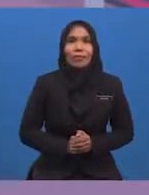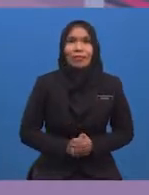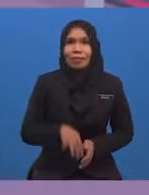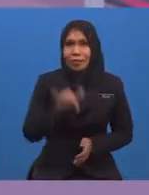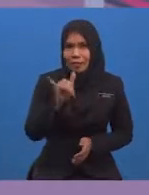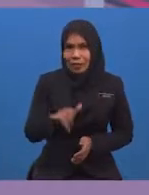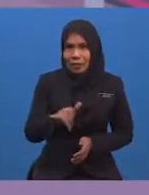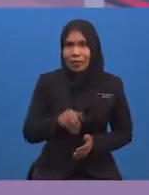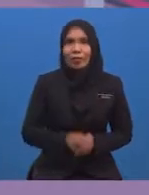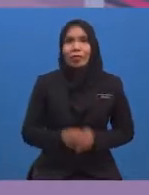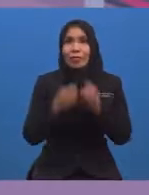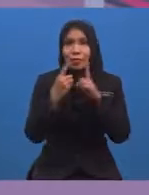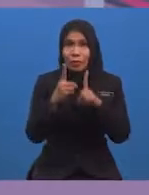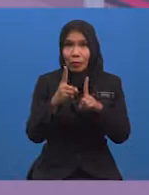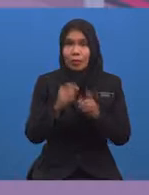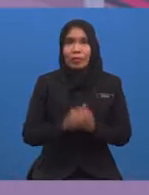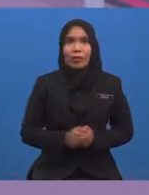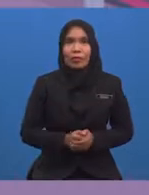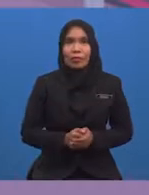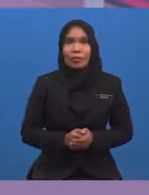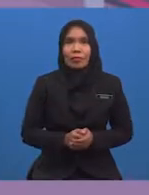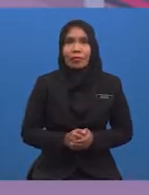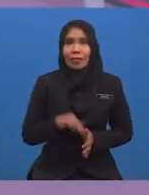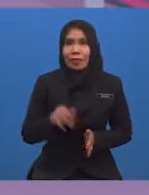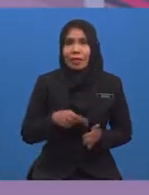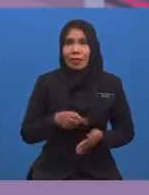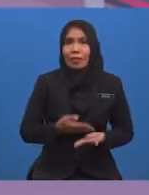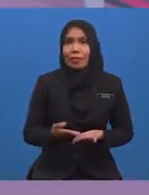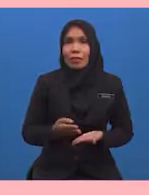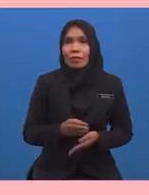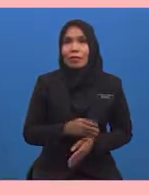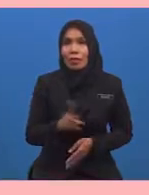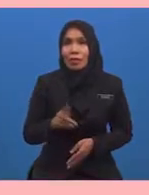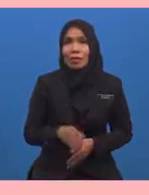Ya, jawapan yang diberikan murid-murid adalah betul.